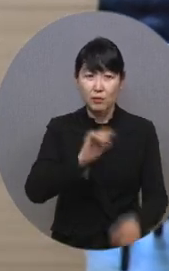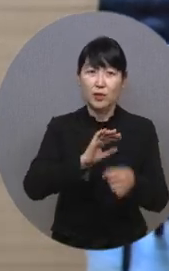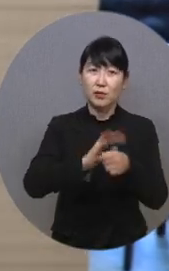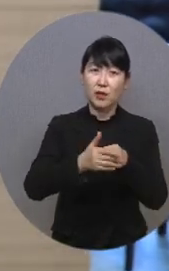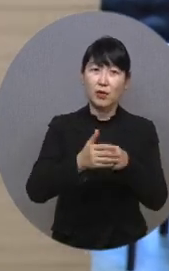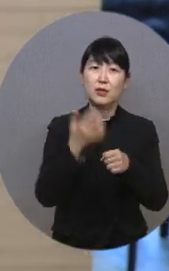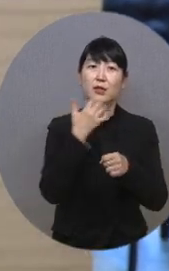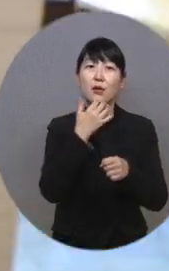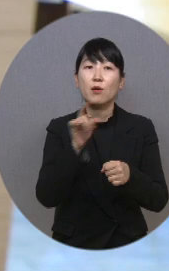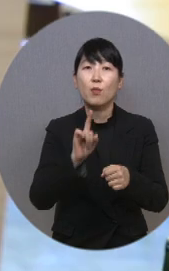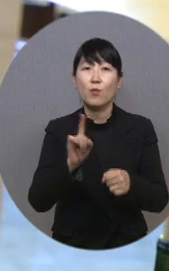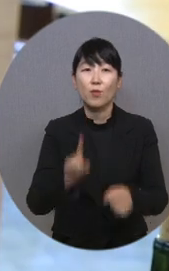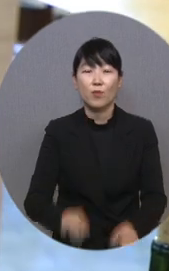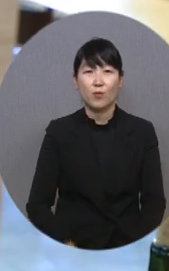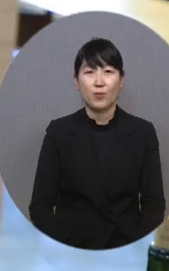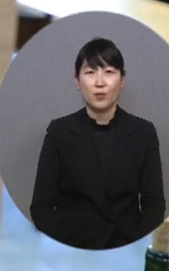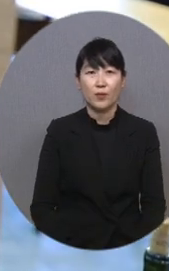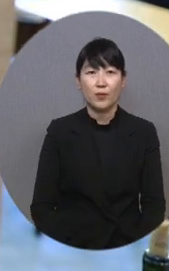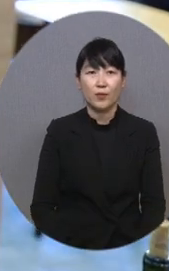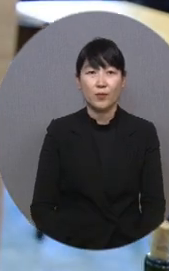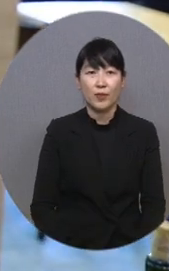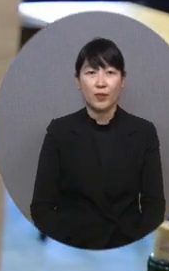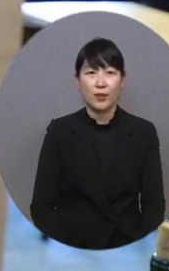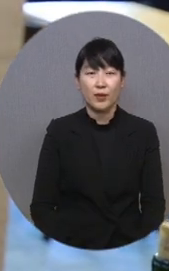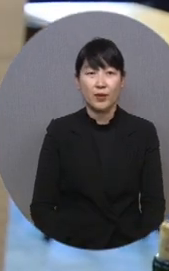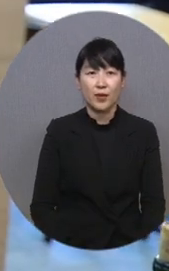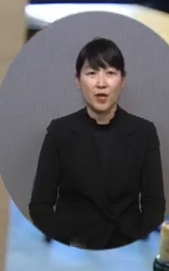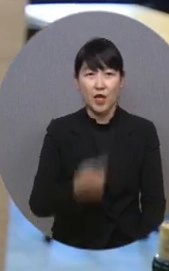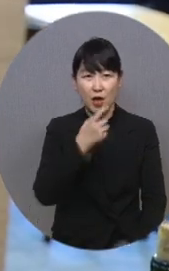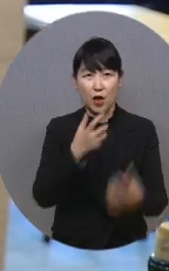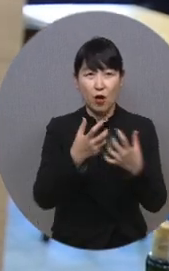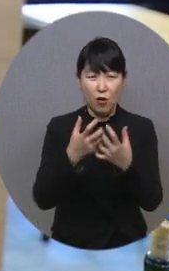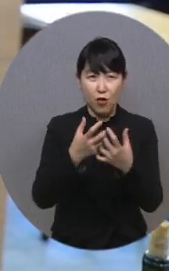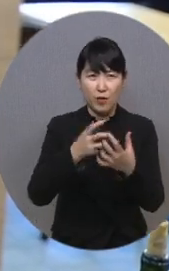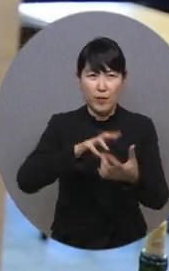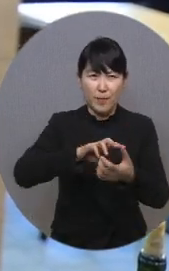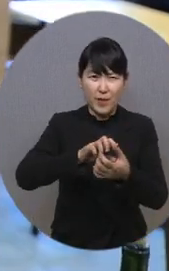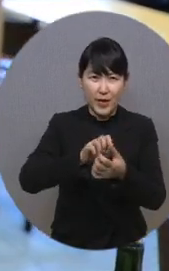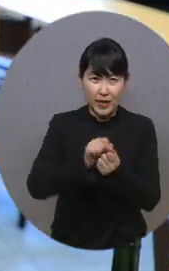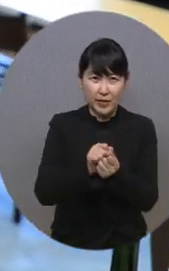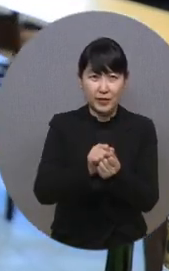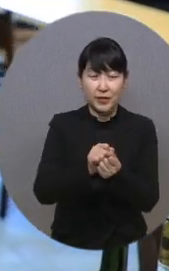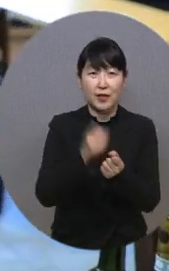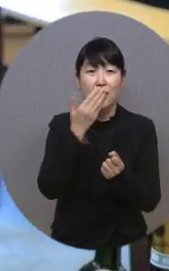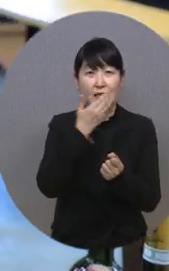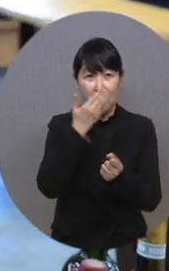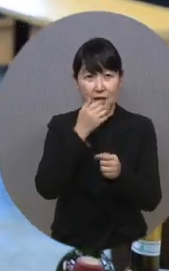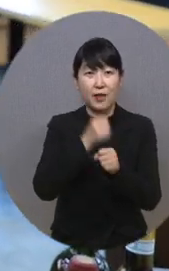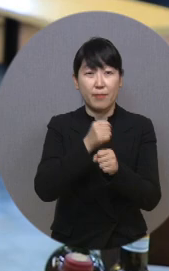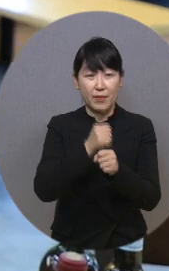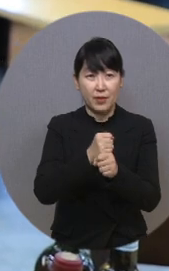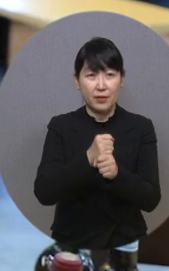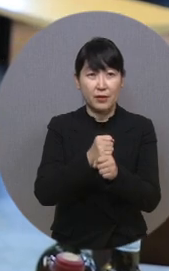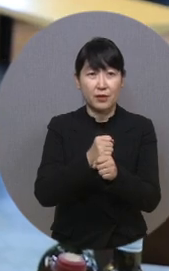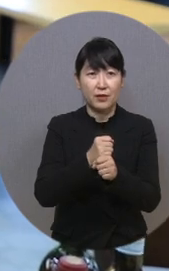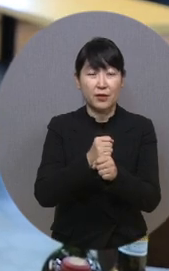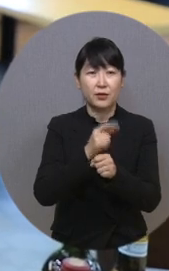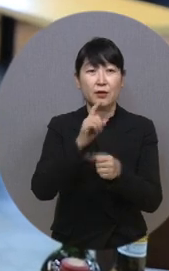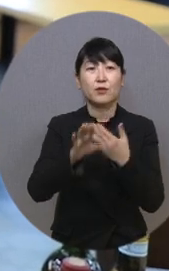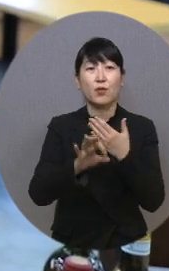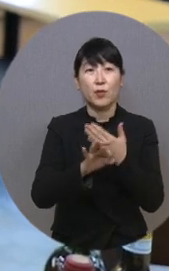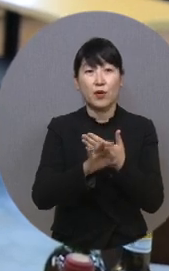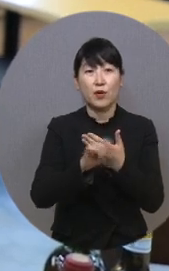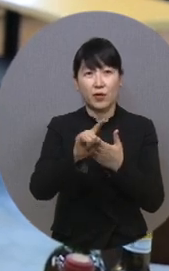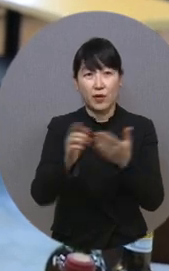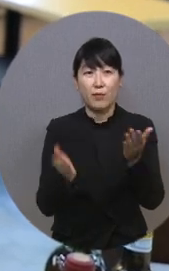색깔이 나오게 되나요? 저희가 이제 동결 농축을 해서 저희가 원하는 목적 당도에 맞게끔 제조를 하게 되면 거기에